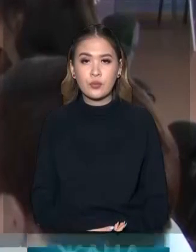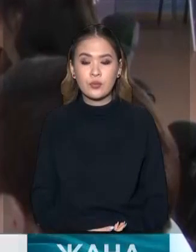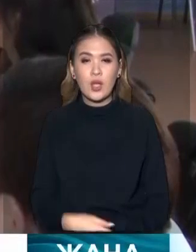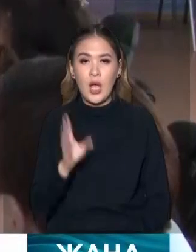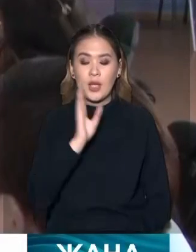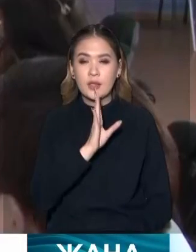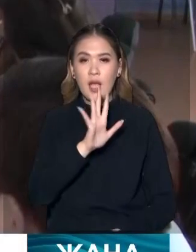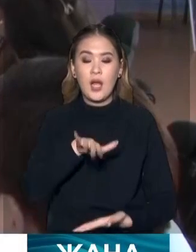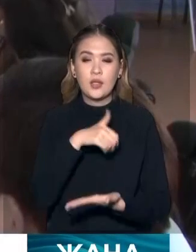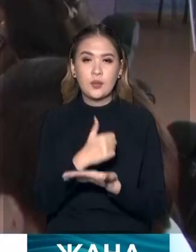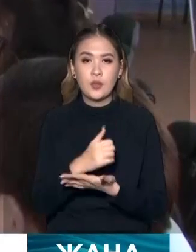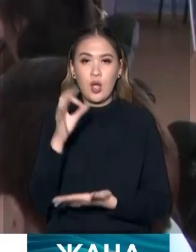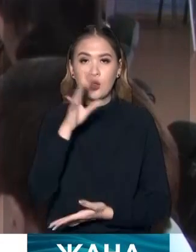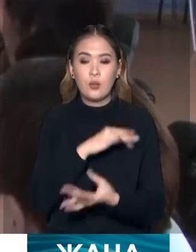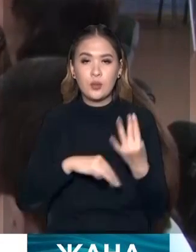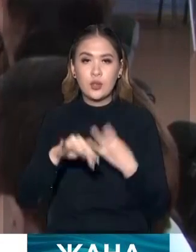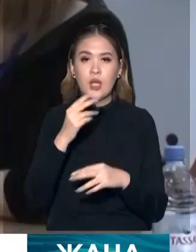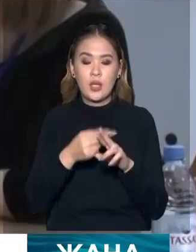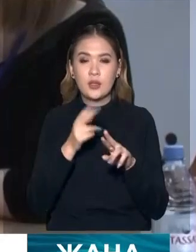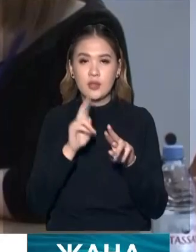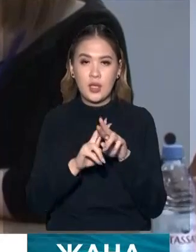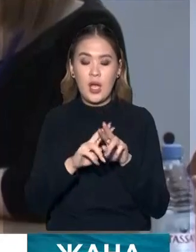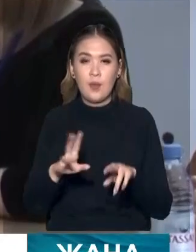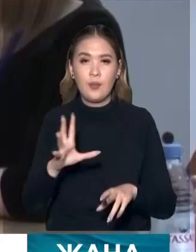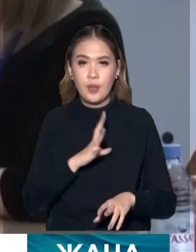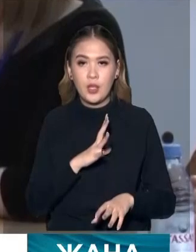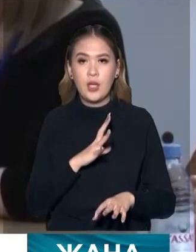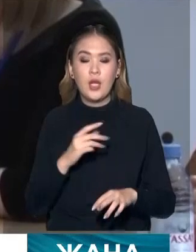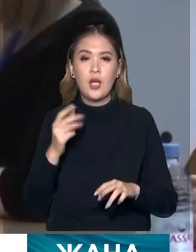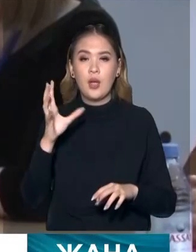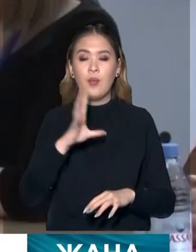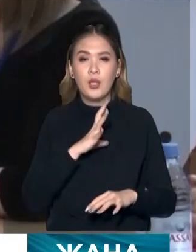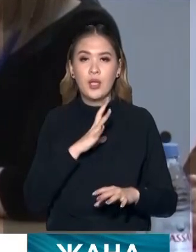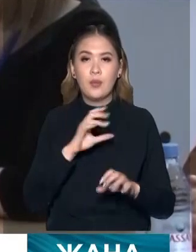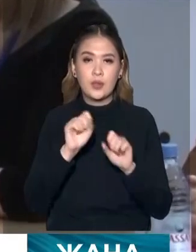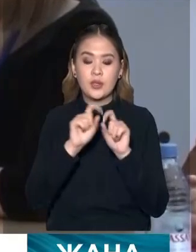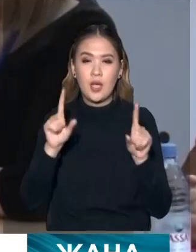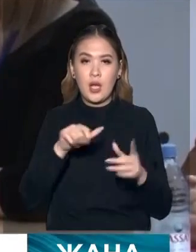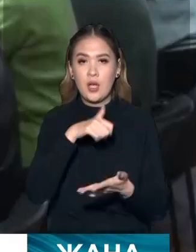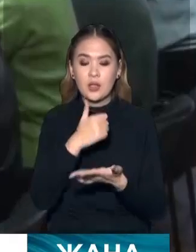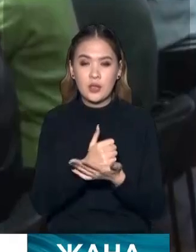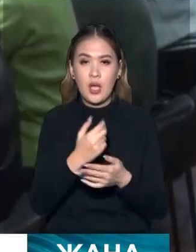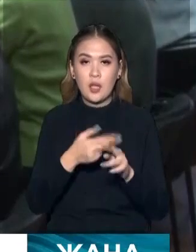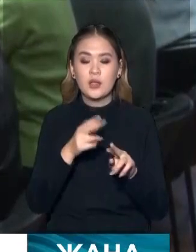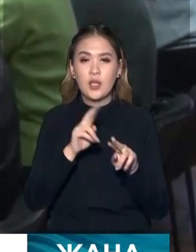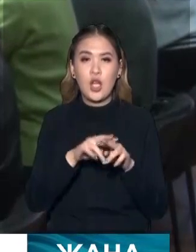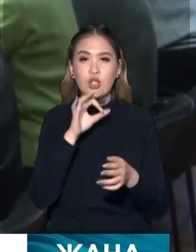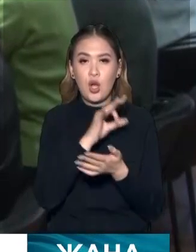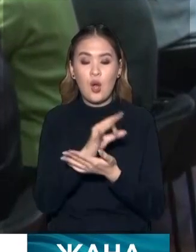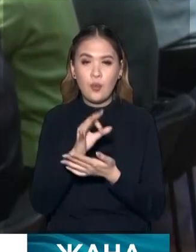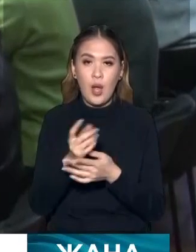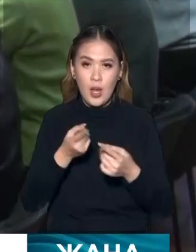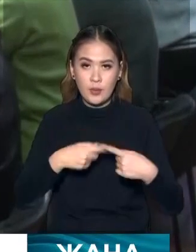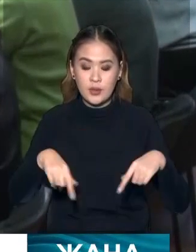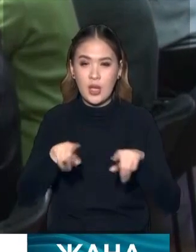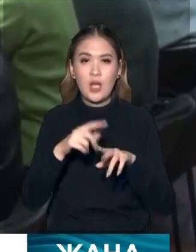Әйелде ең алдымен саяси аренаға шықсам деген амбициясы мықты болу керек. Мектепке қабылдарда қойылатын басты талап та осы. Мұндай жоба бұған дейін аймақтардың